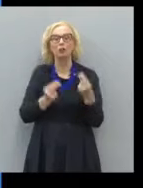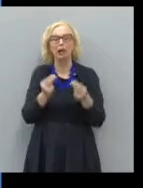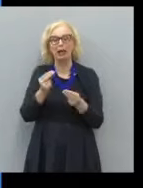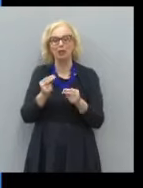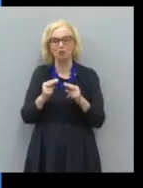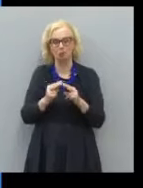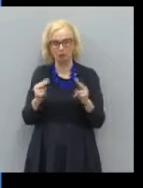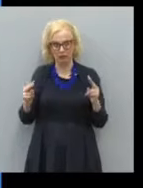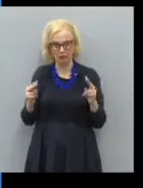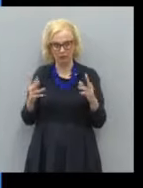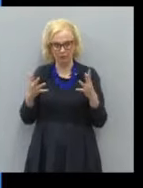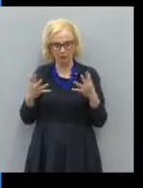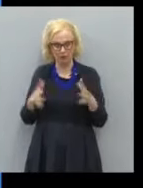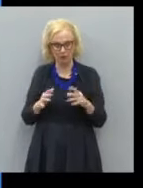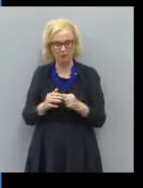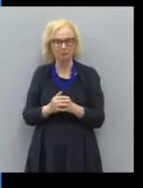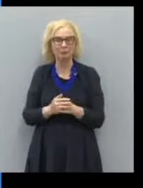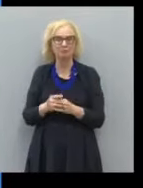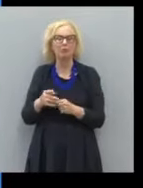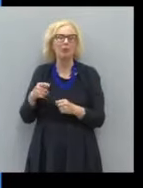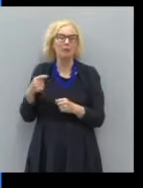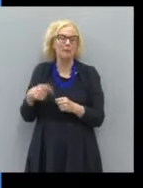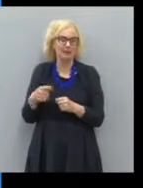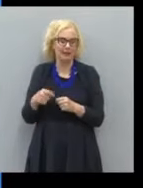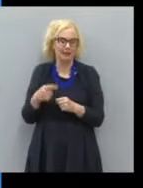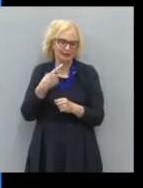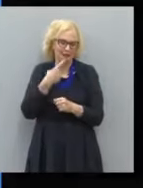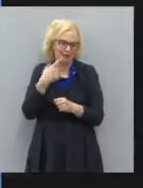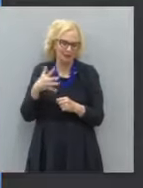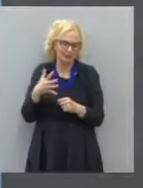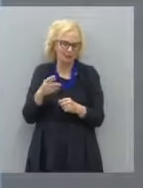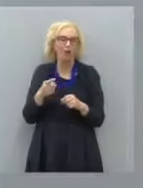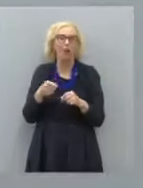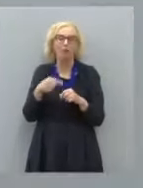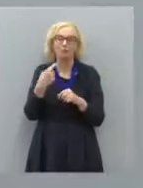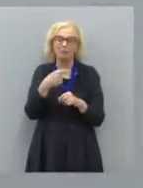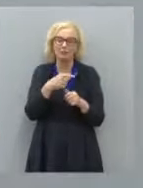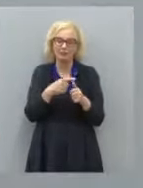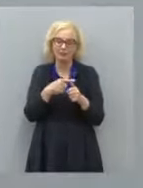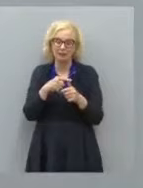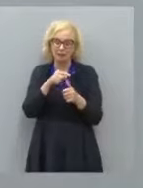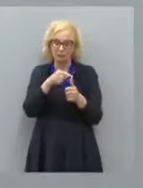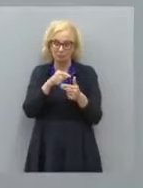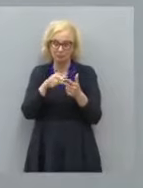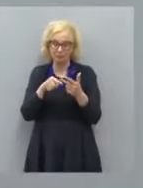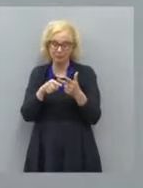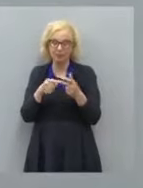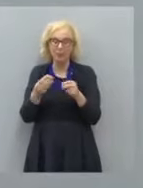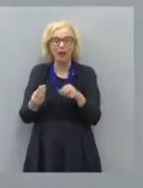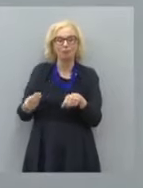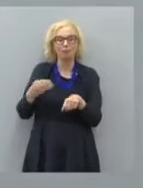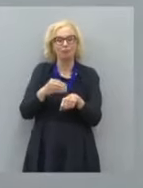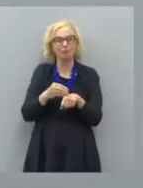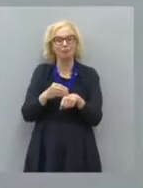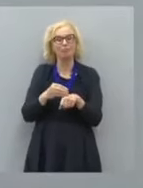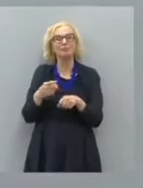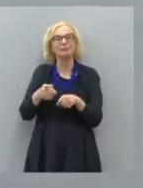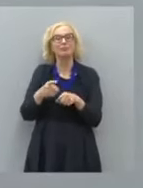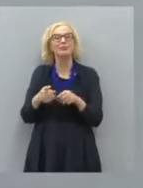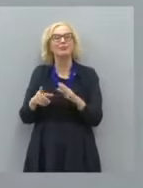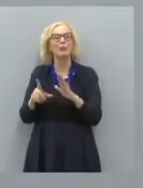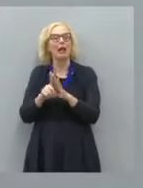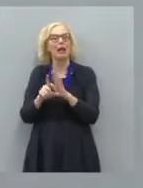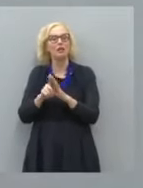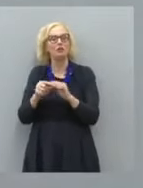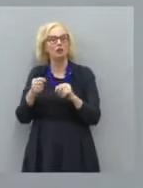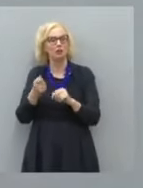come ha detto il presidente tutto questo si somma alle misure già messe in campo con leggi provinciale numero 7 per